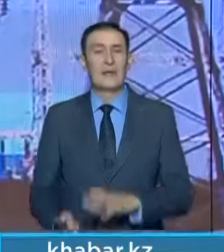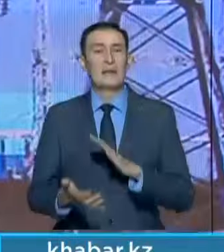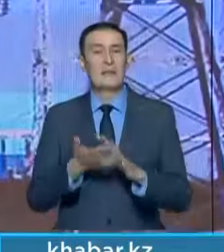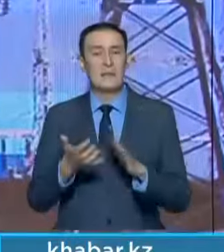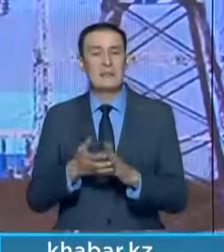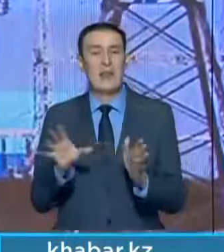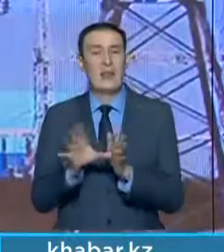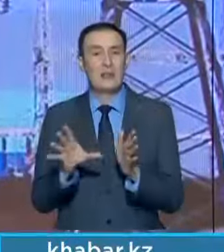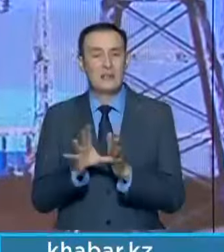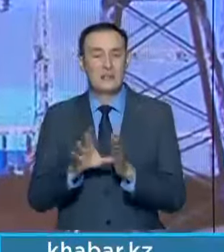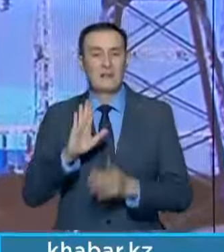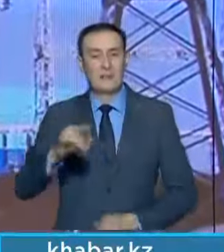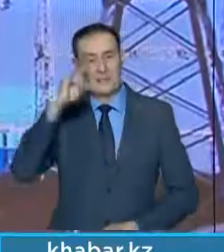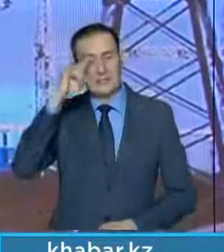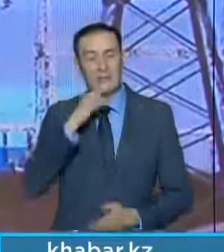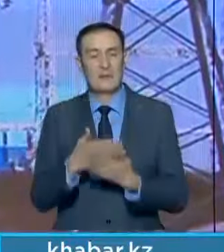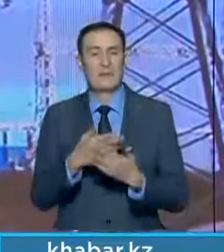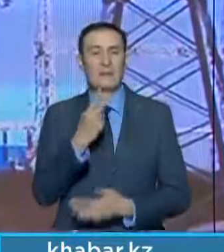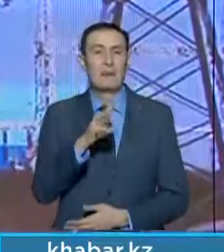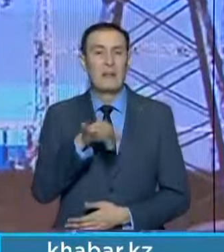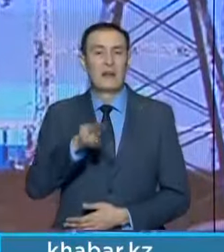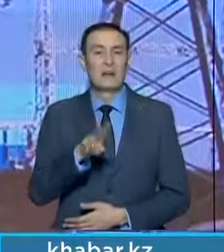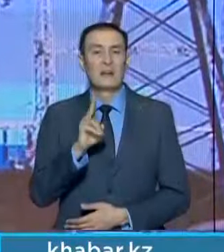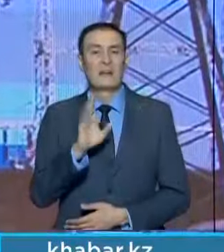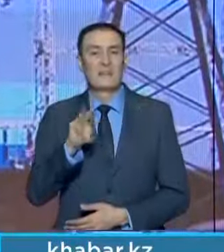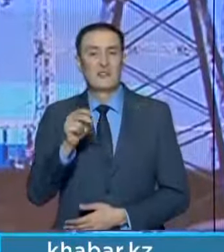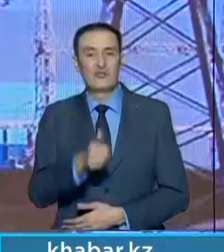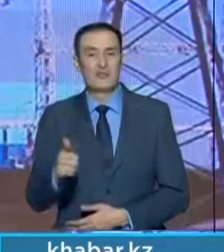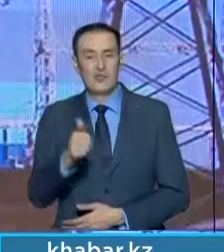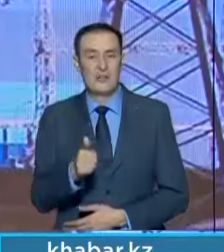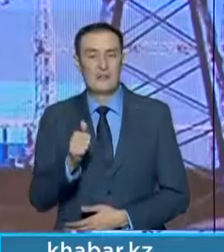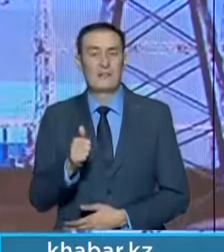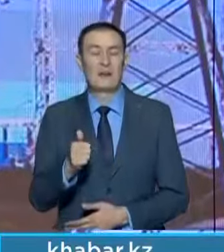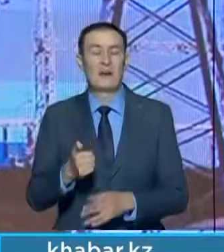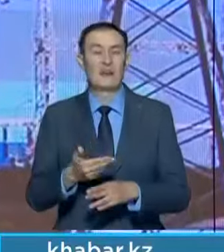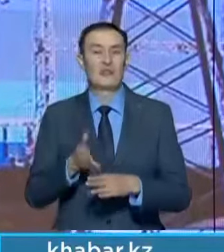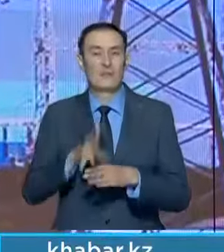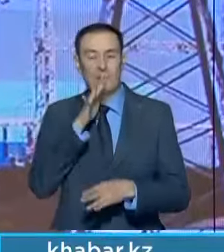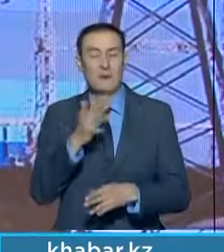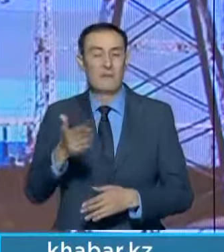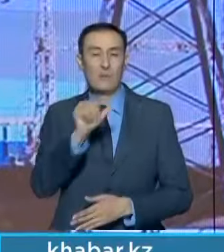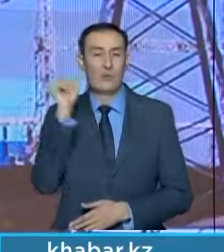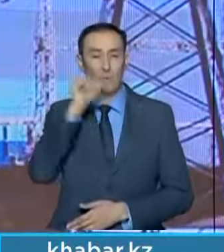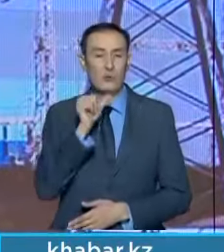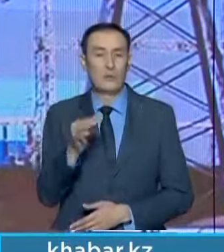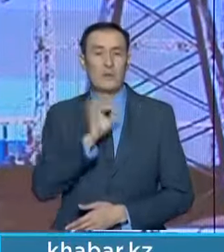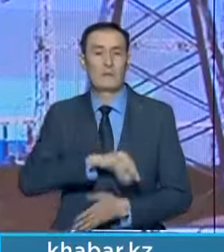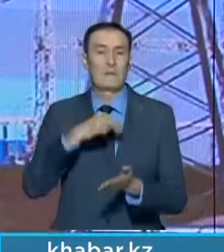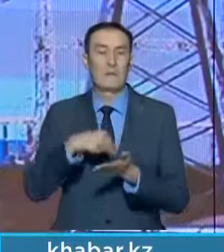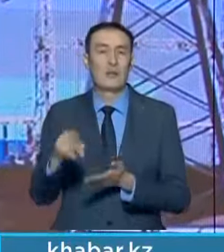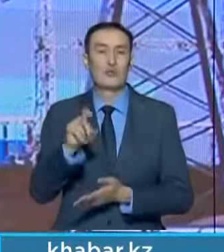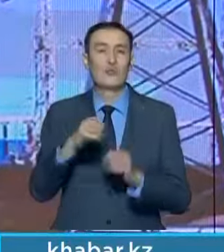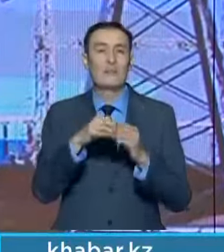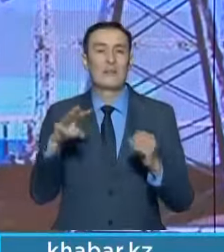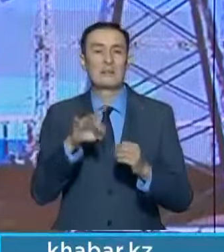Дефицит электроэнергии в стране составляет порядка 2 миллиардов киловатт-часов, преимущественно в пиковые часы. Если в прошлом году потребили